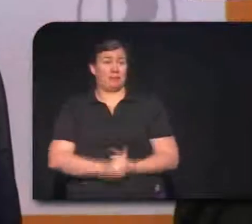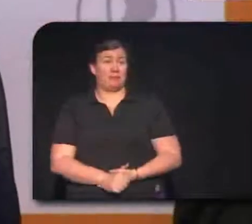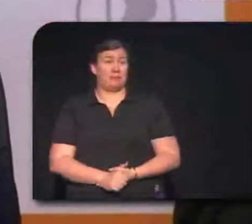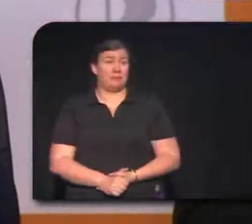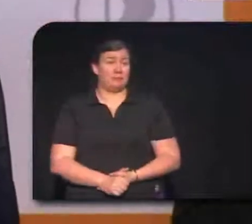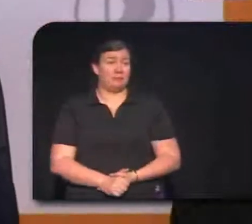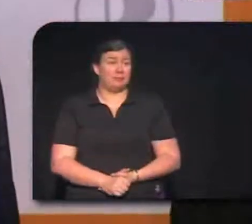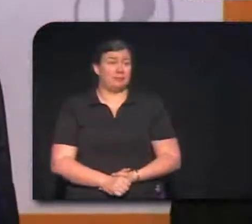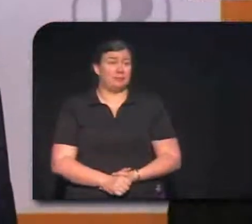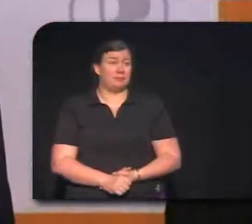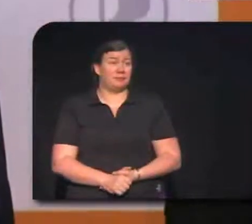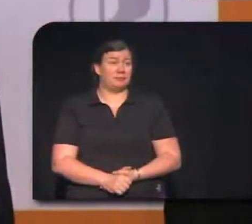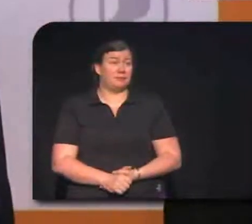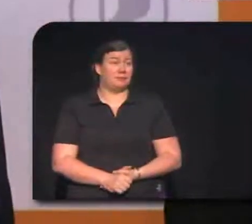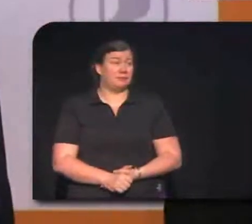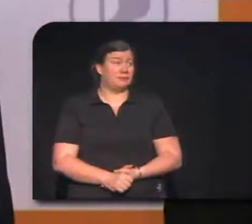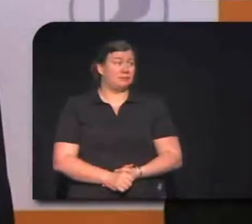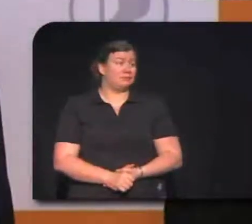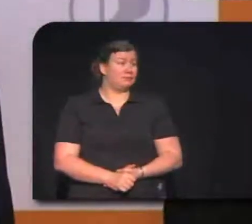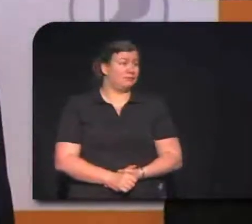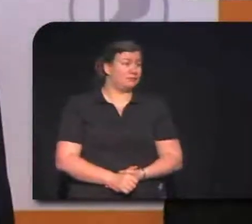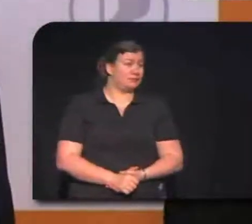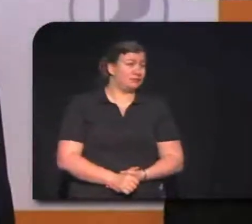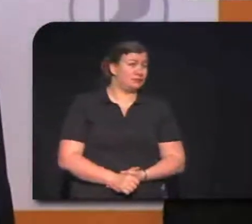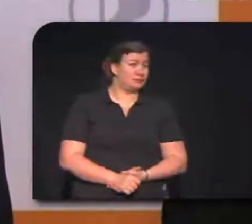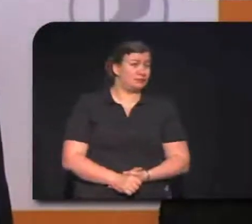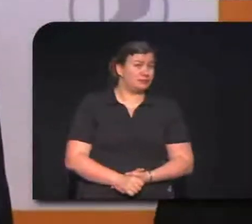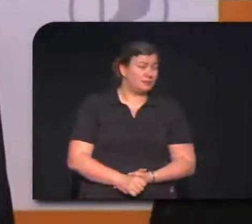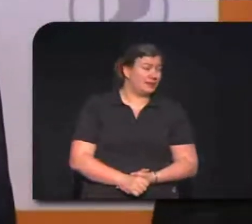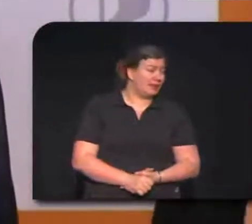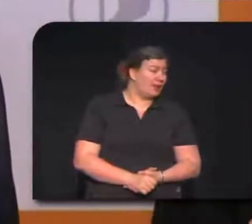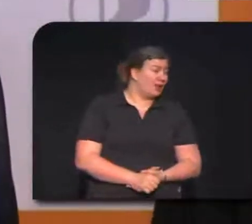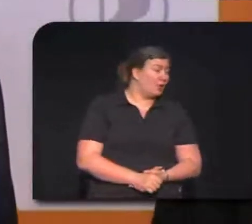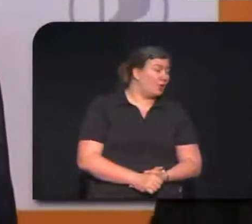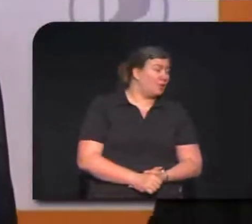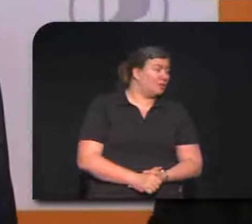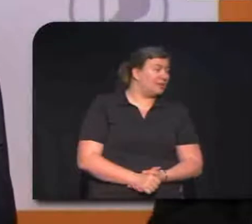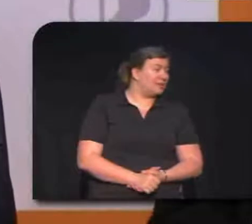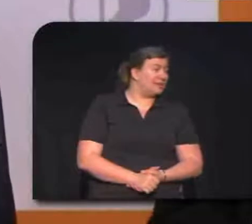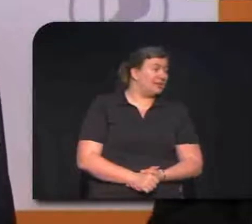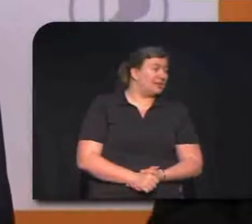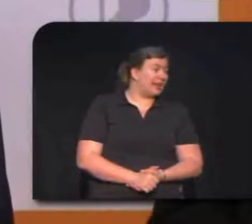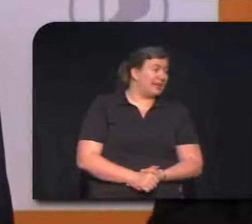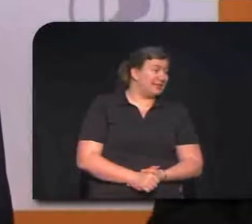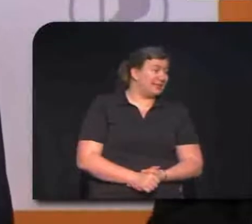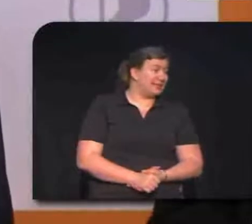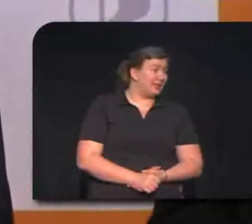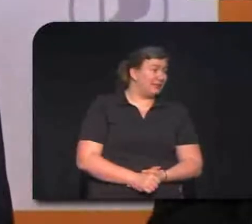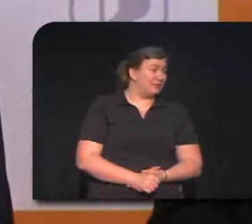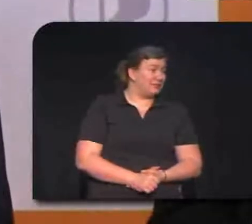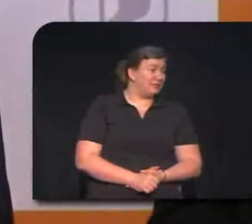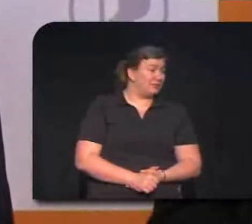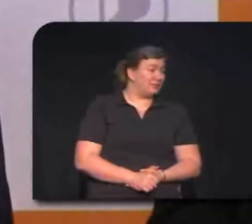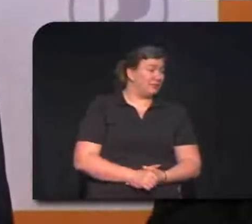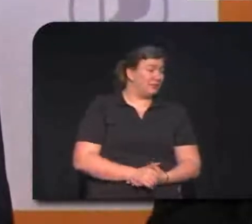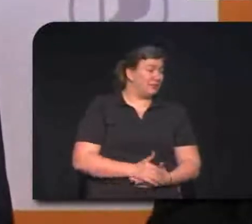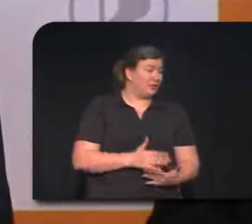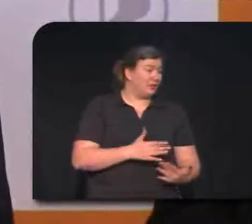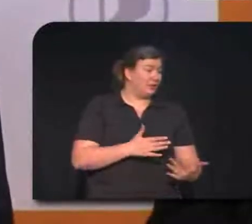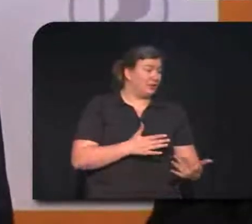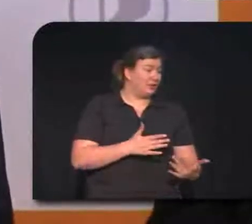zehn weitere Statements hören wollt und die lilane wenn ihr es nicht wollt das ist eine lilane Mehrheit dagegen vielen Dank so wir stimmen jetzt über den Antrag ab